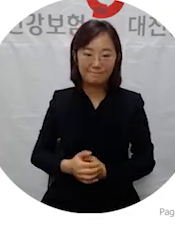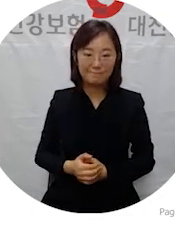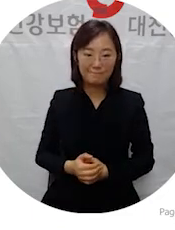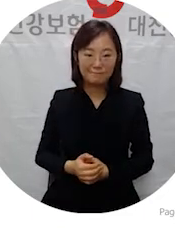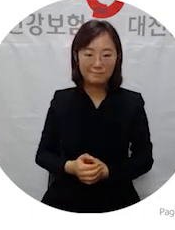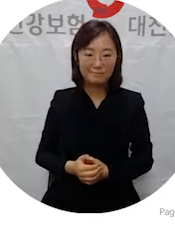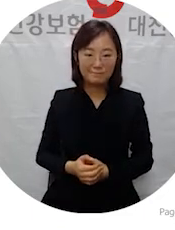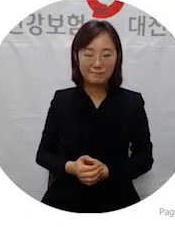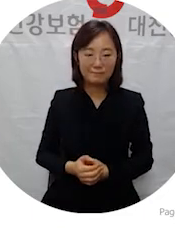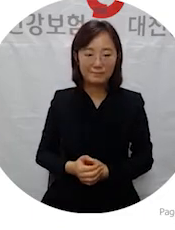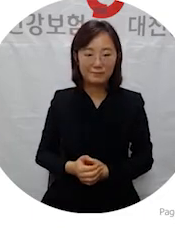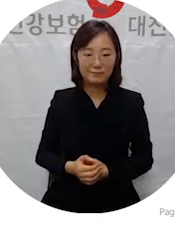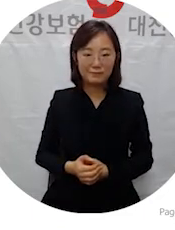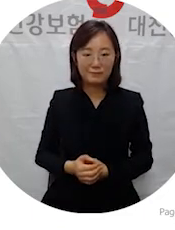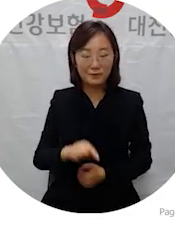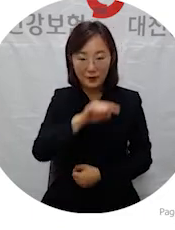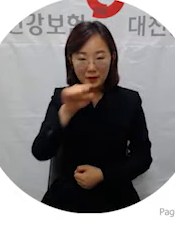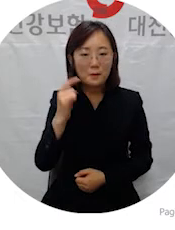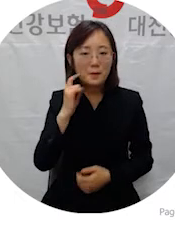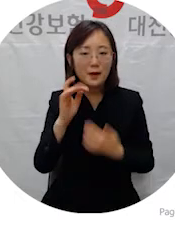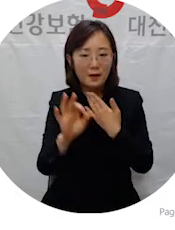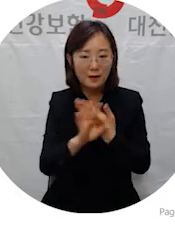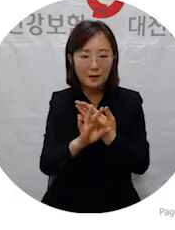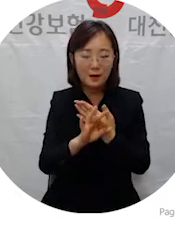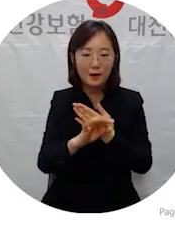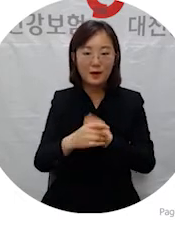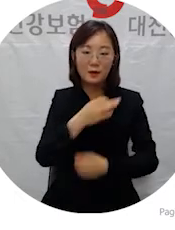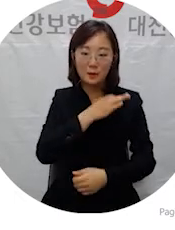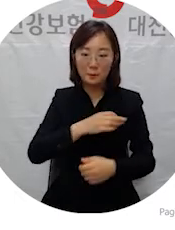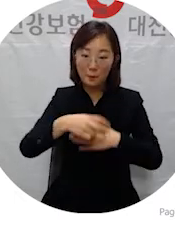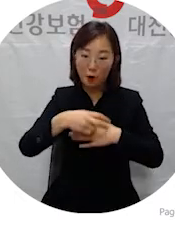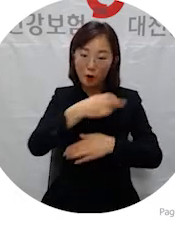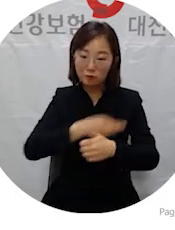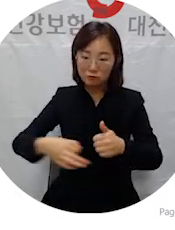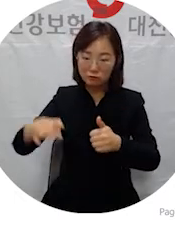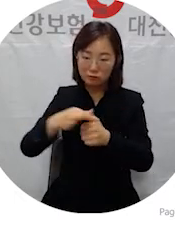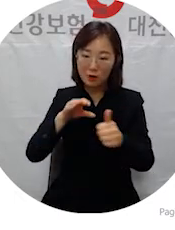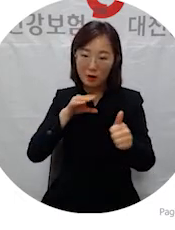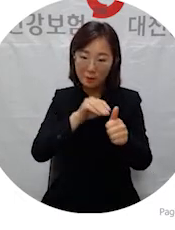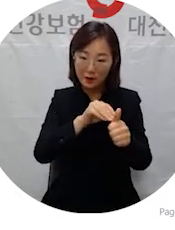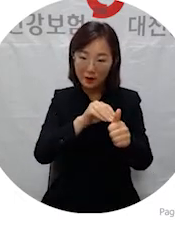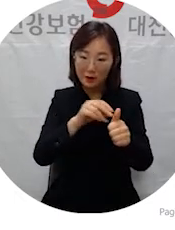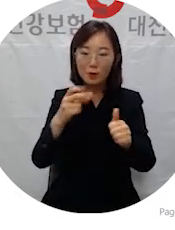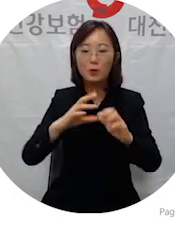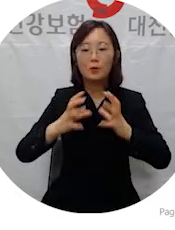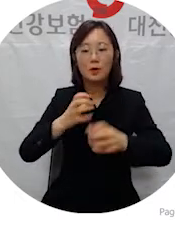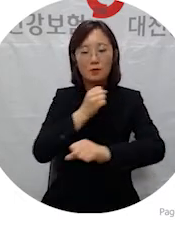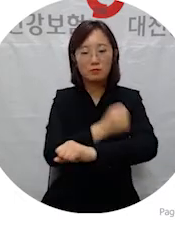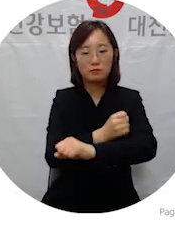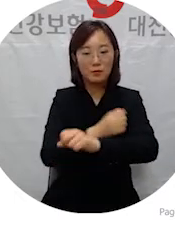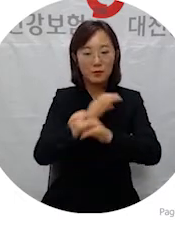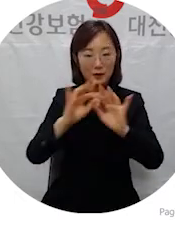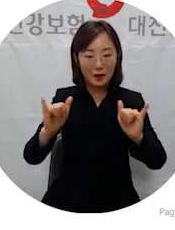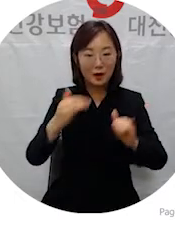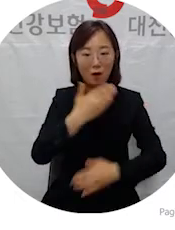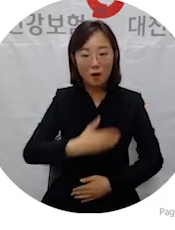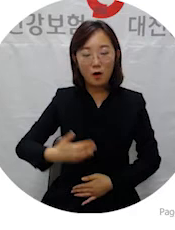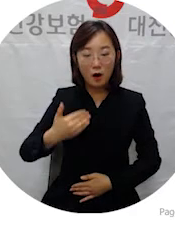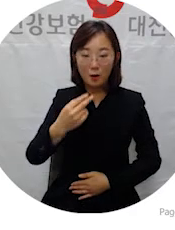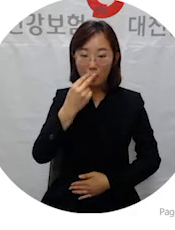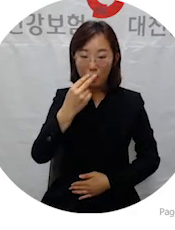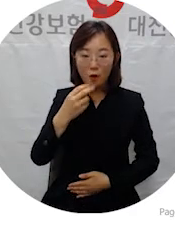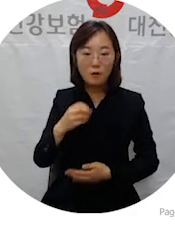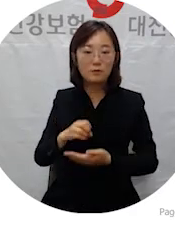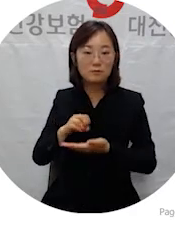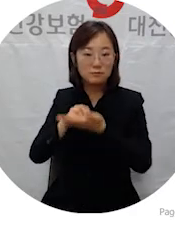제외됩니다. 적용 제외된 사람이 의료급여에서 해제 또는 국가유공자가 건강보험